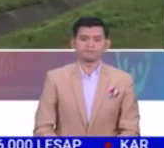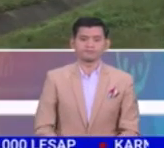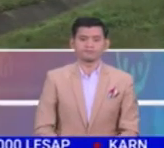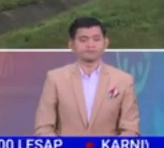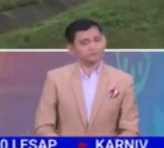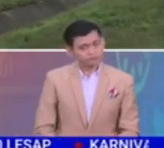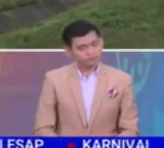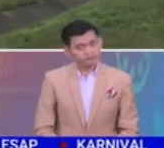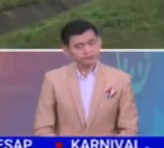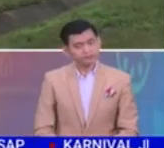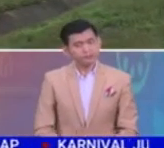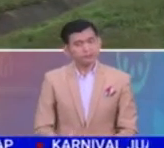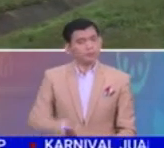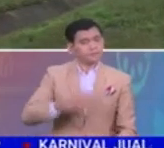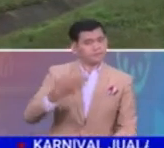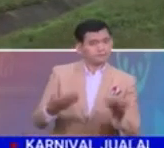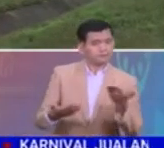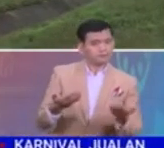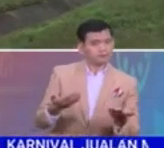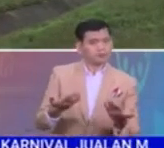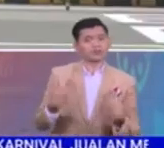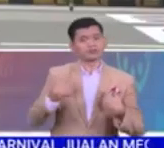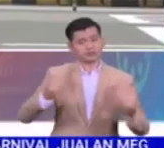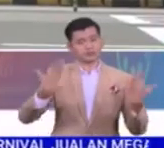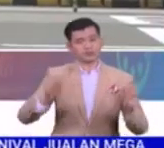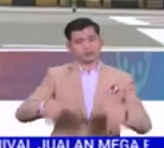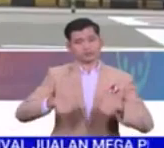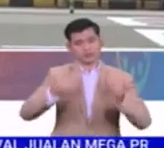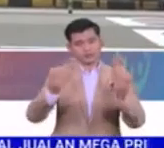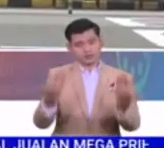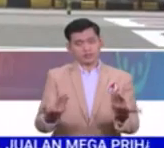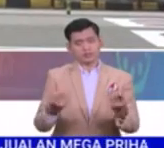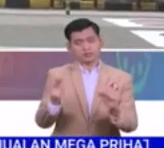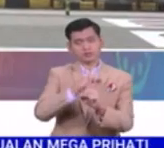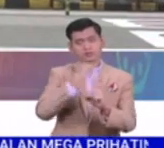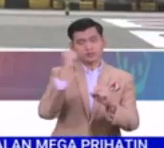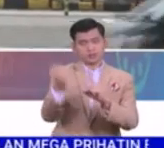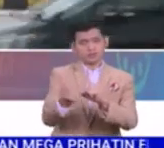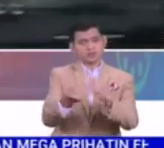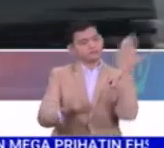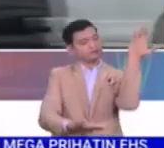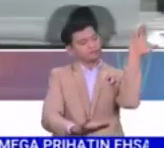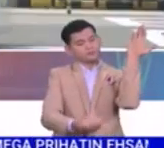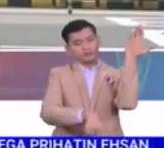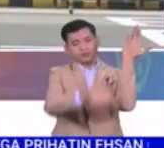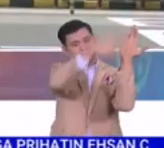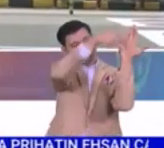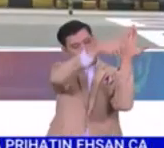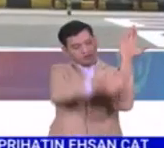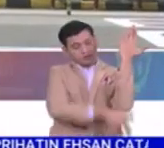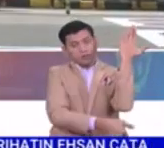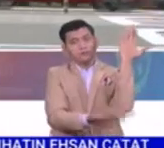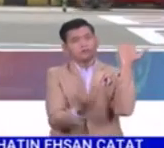Jadi tuan, jangkaan tuan berkenaan aliran trafik semasa malam raya. Okey, pihak JSPT